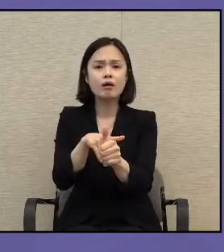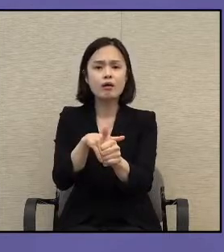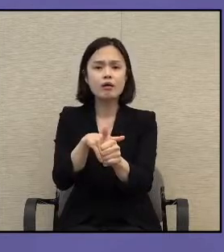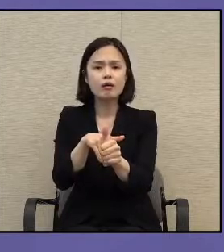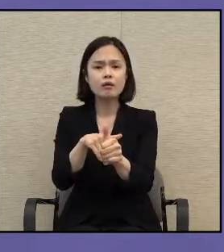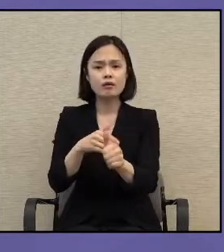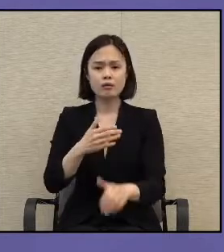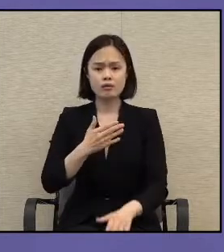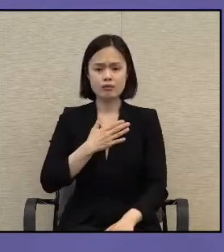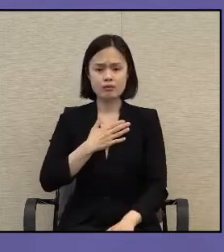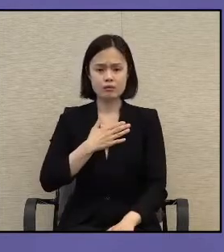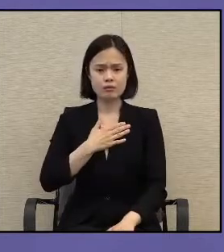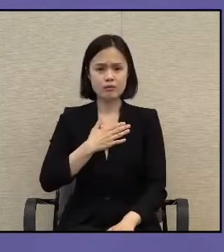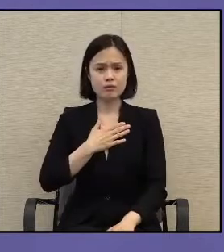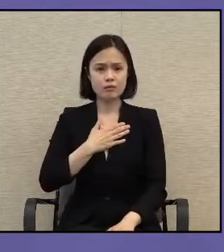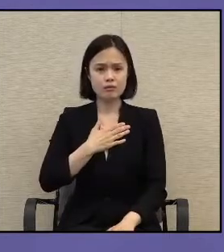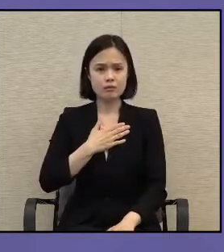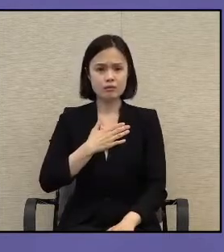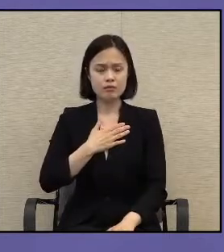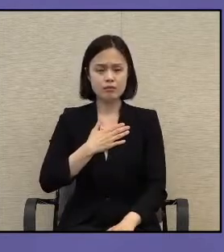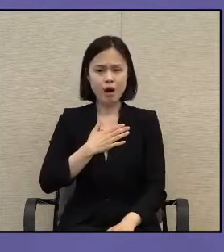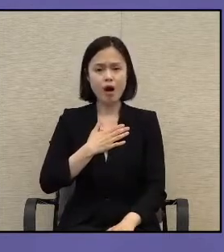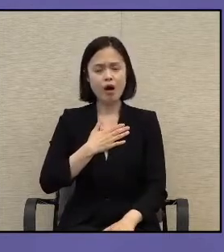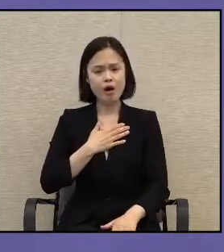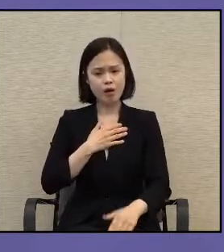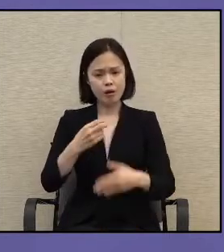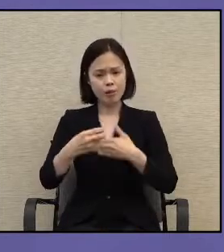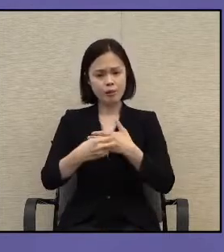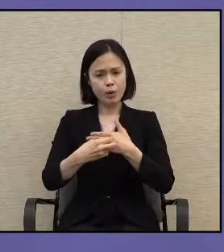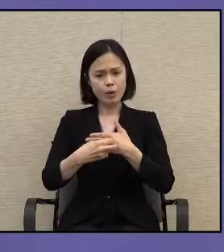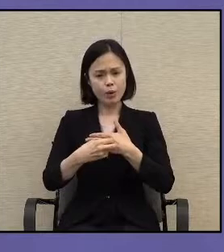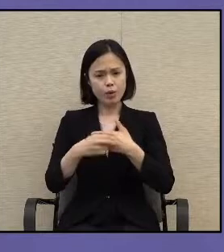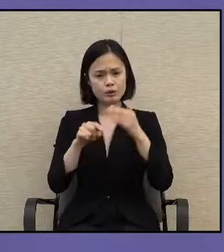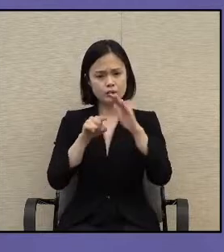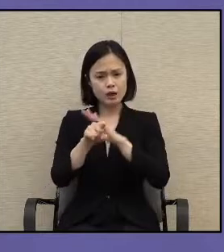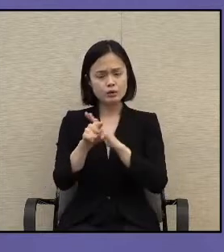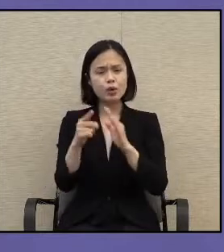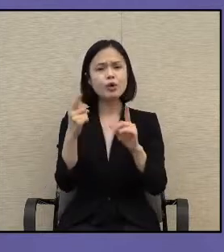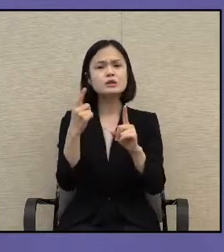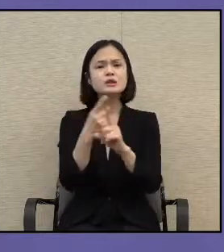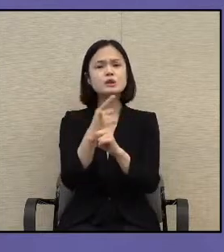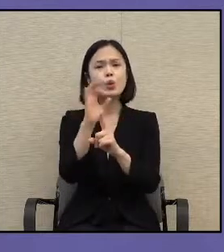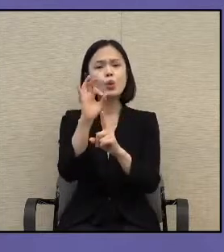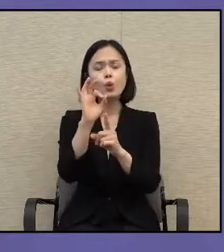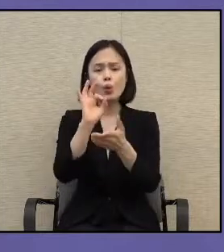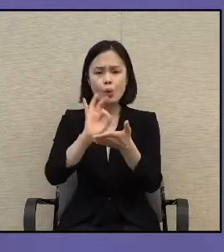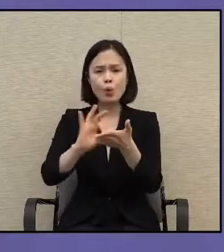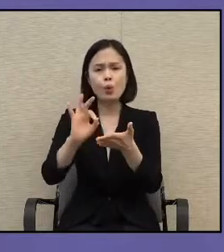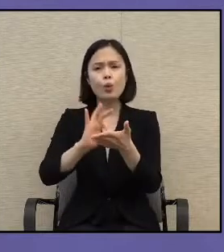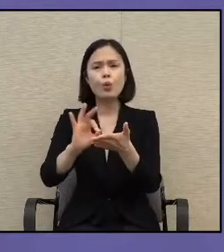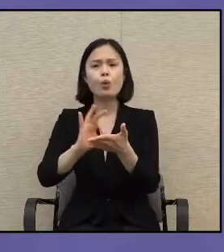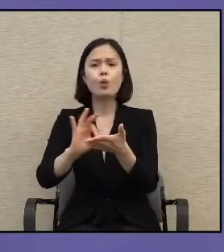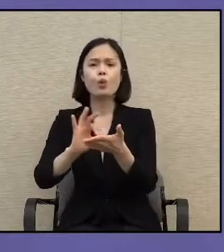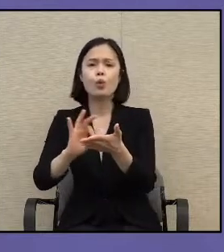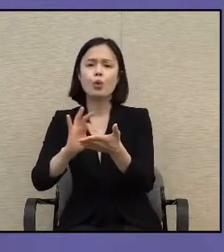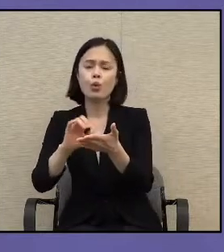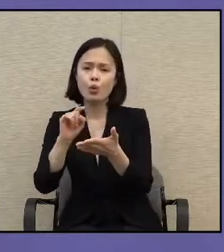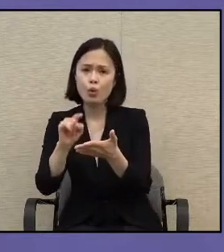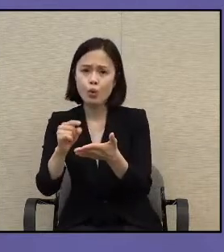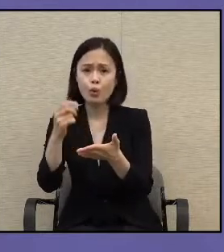본인이 지불할 수 있는 어떤 치료에 지불할 수 있는 능력들, 그거는 시간일 수도 있고 마음적인